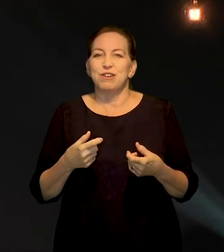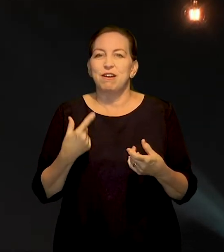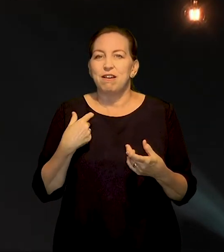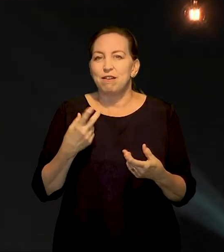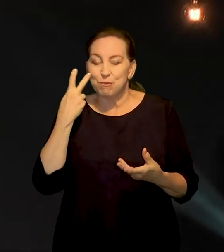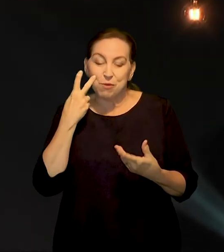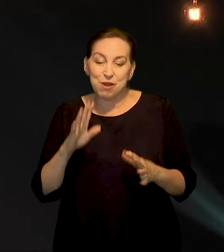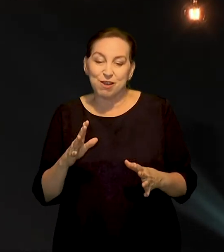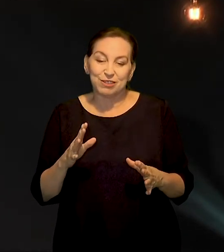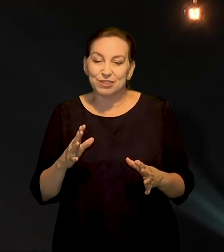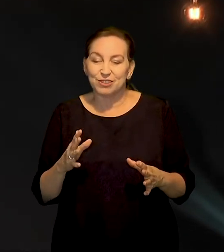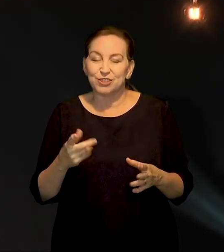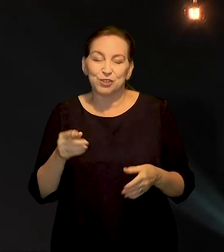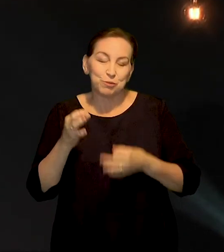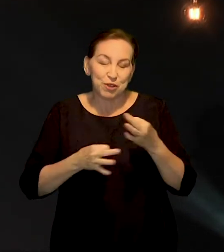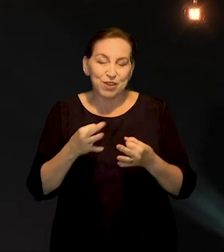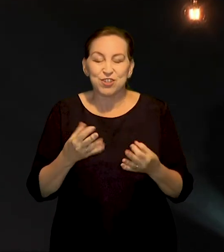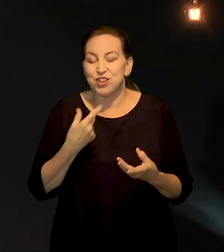Ciekawe zagadnienie.